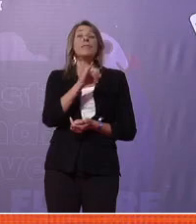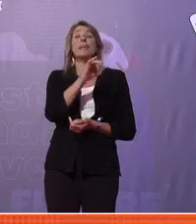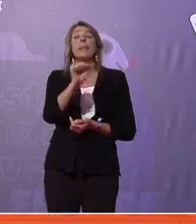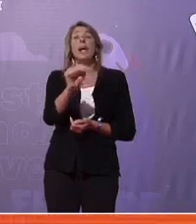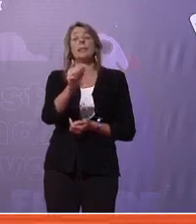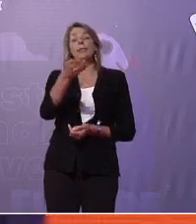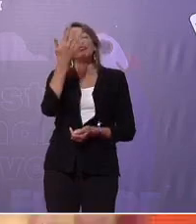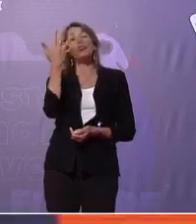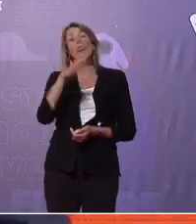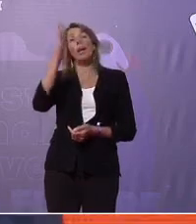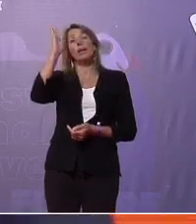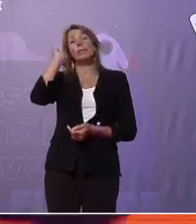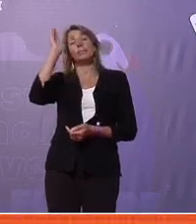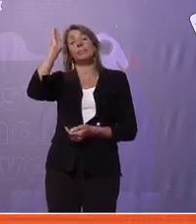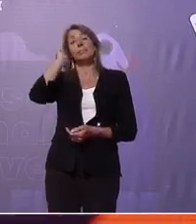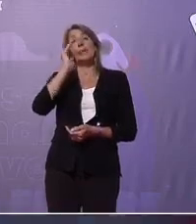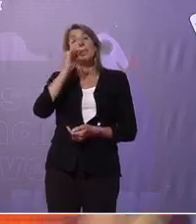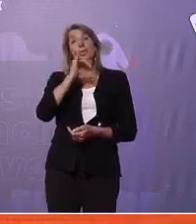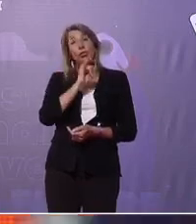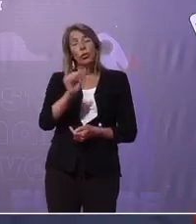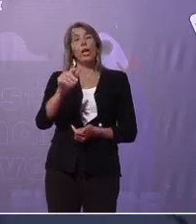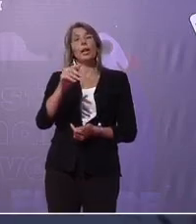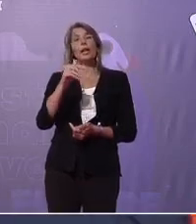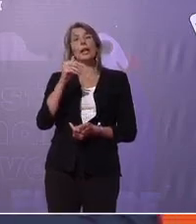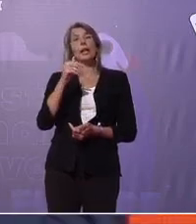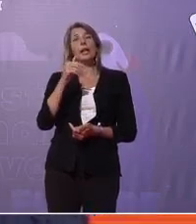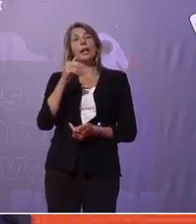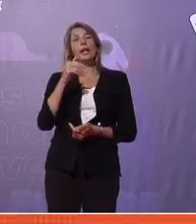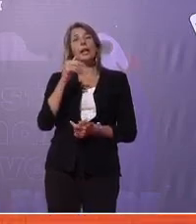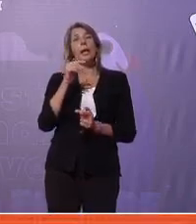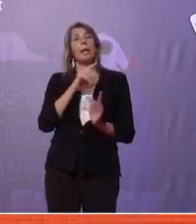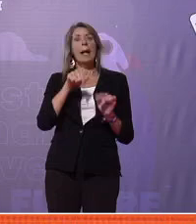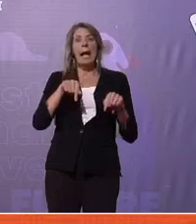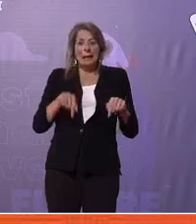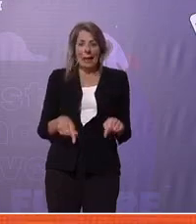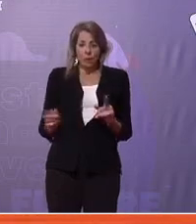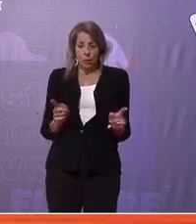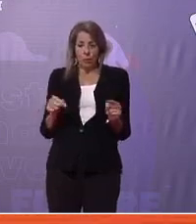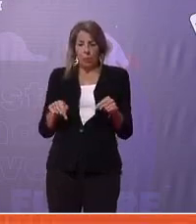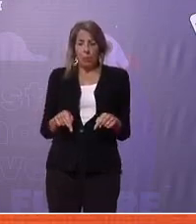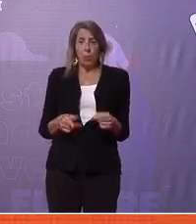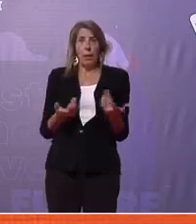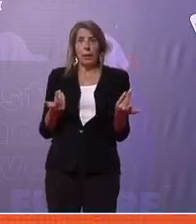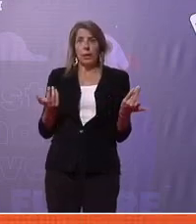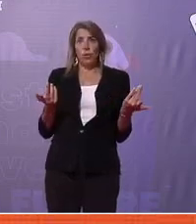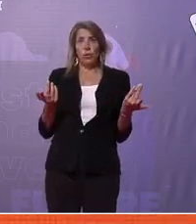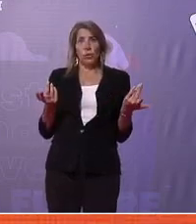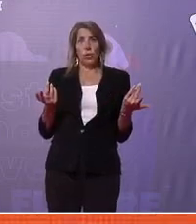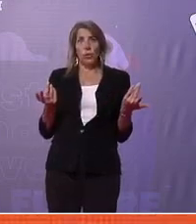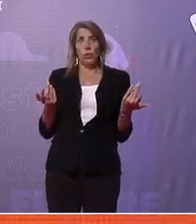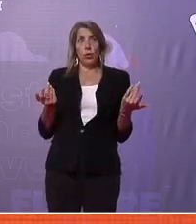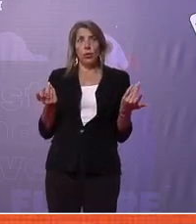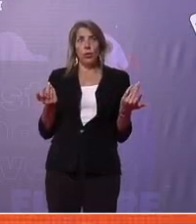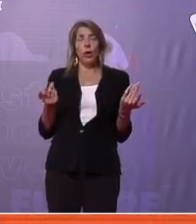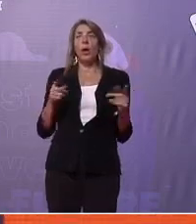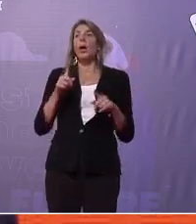già con noi esiste quella discriminativa Esiste un qualcosa un processo che è in atto ma siamo giunti a un punto nel qual ehm Qualcuno ha